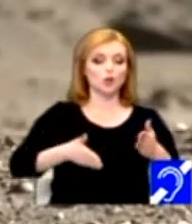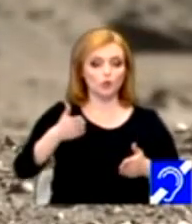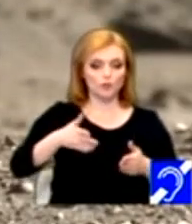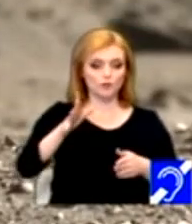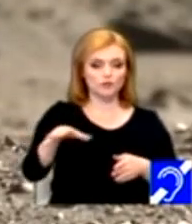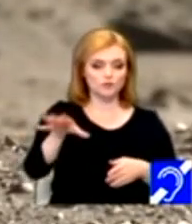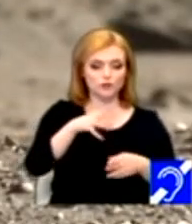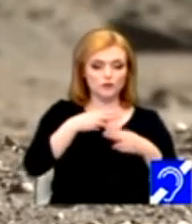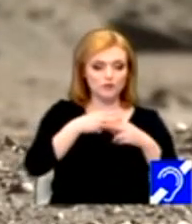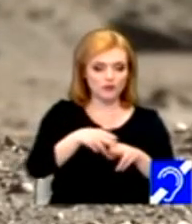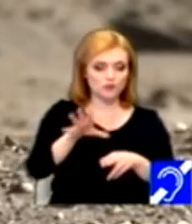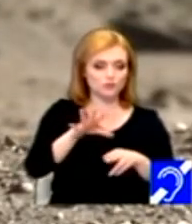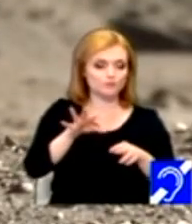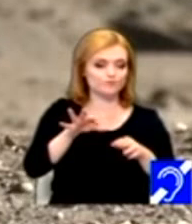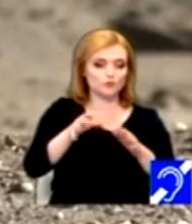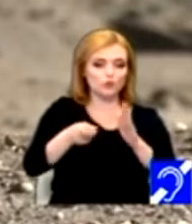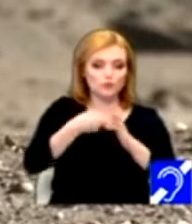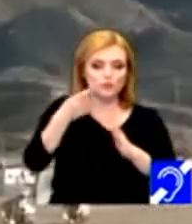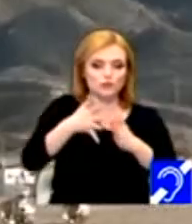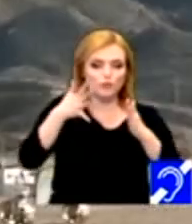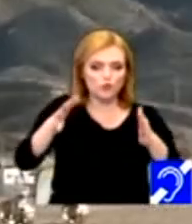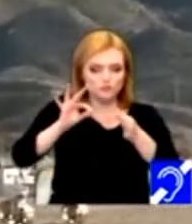studierea planetei roșii în profunzime.